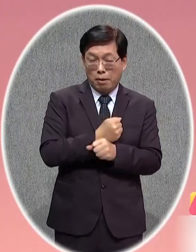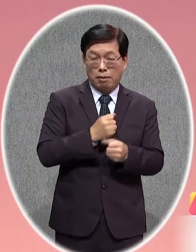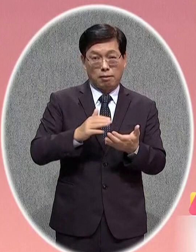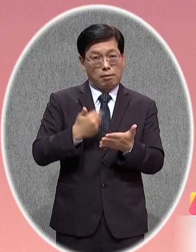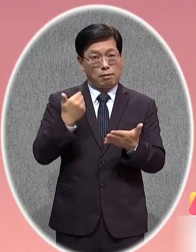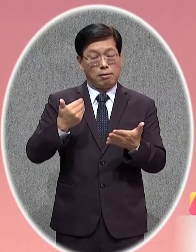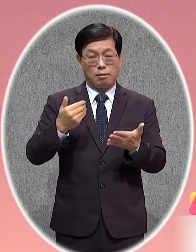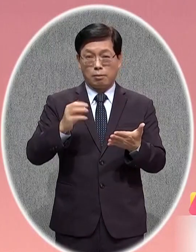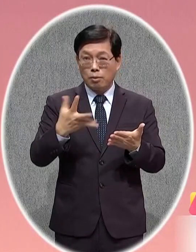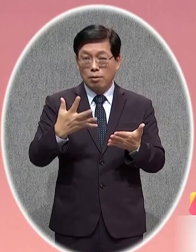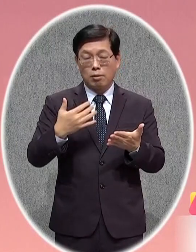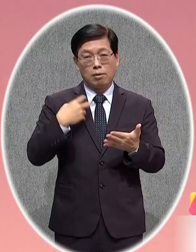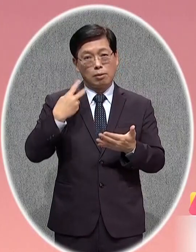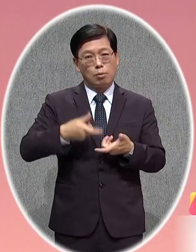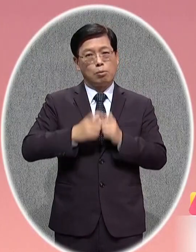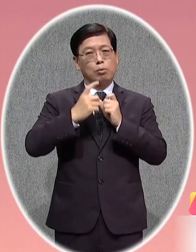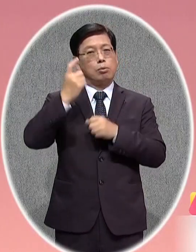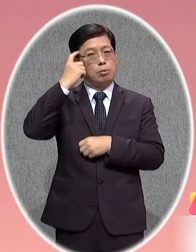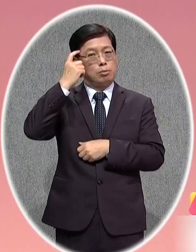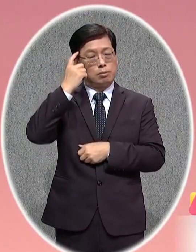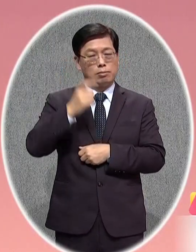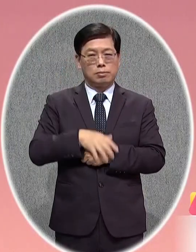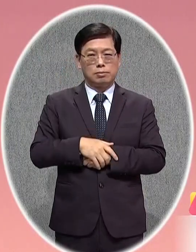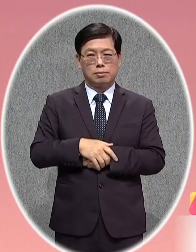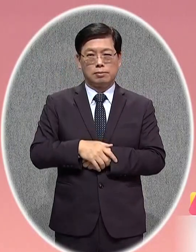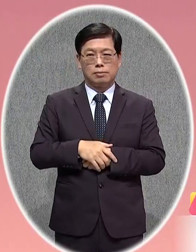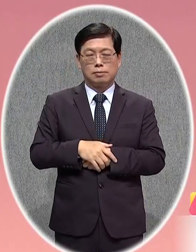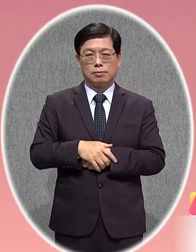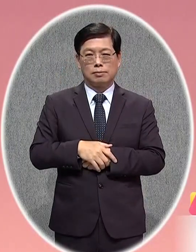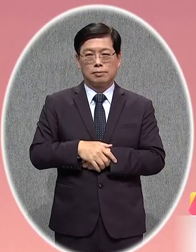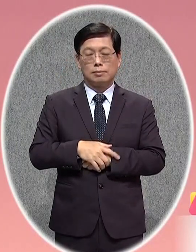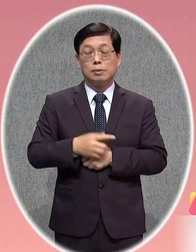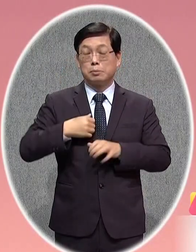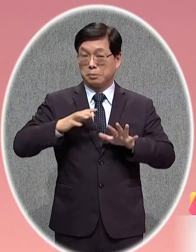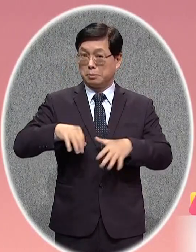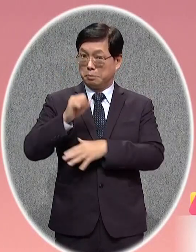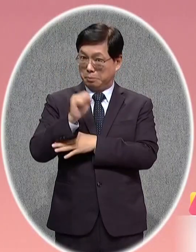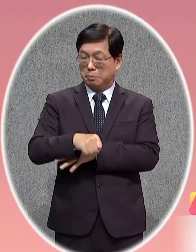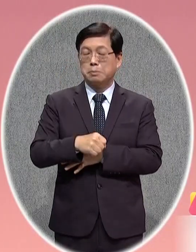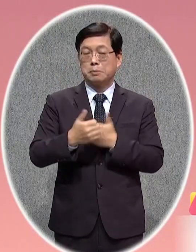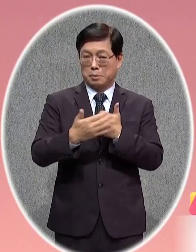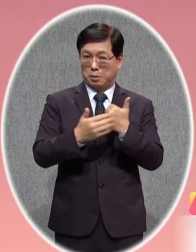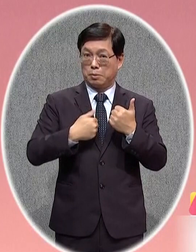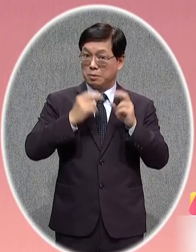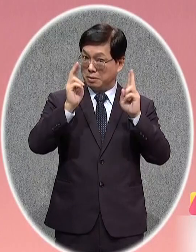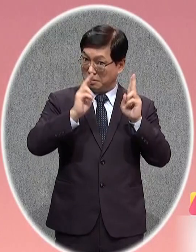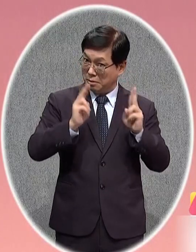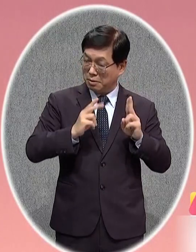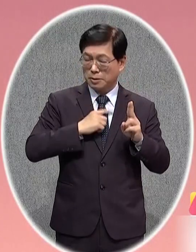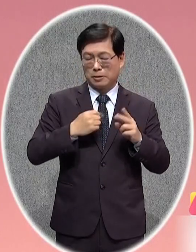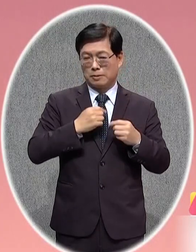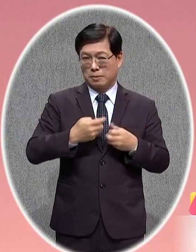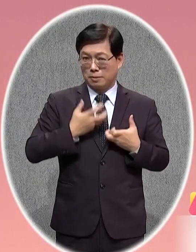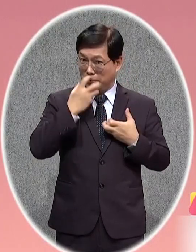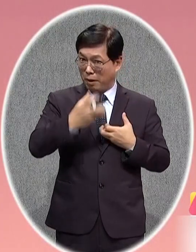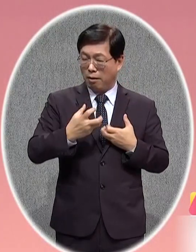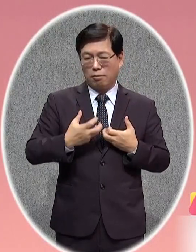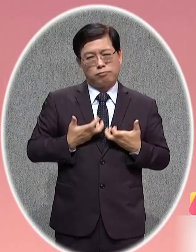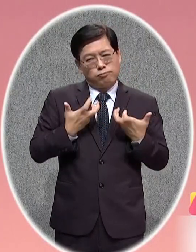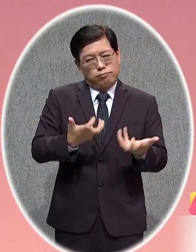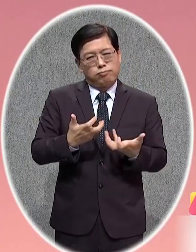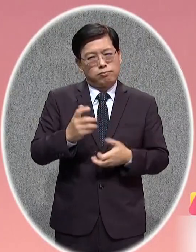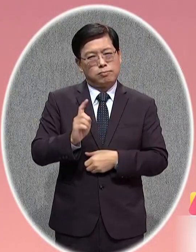么呢？我们还是要回来想一想，我们愿意为我们的电的开发牺牲到什么程